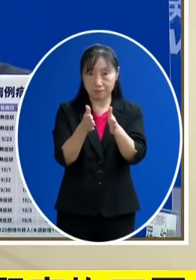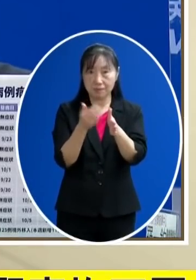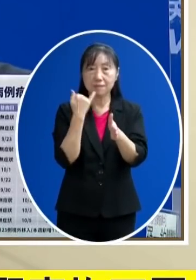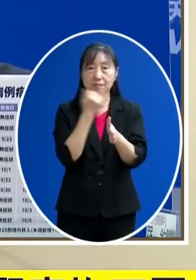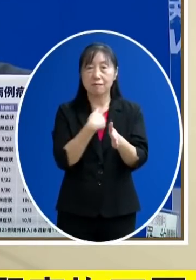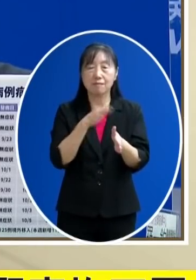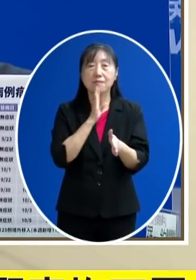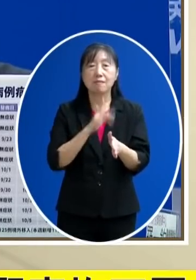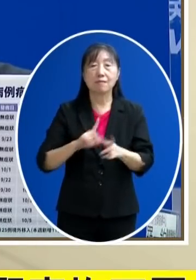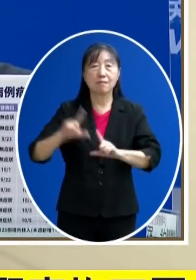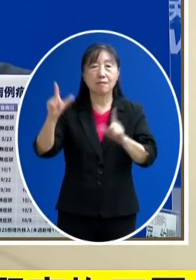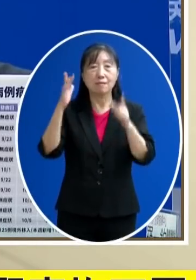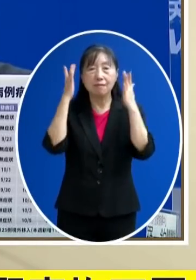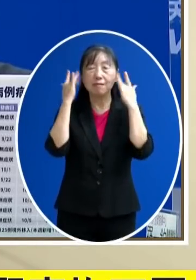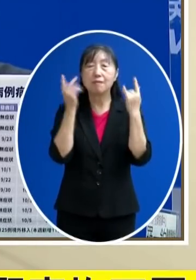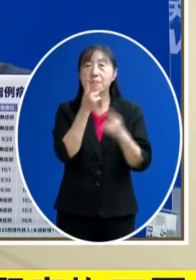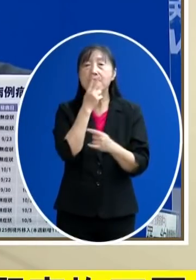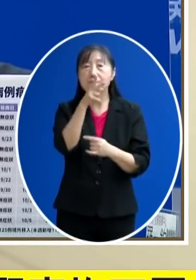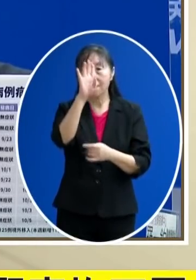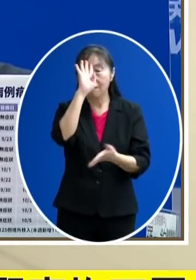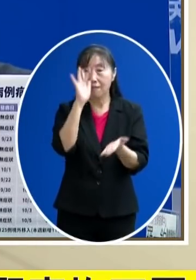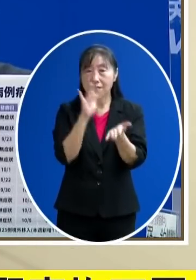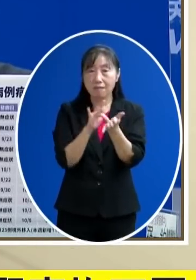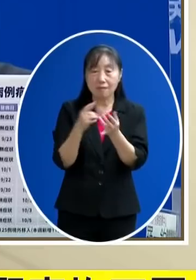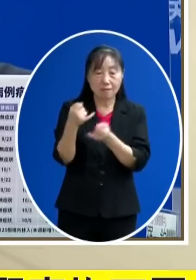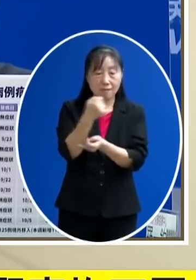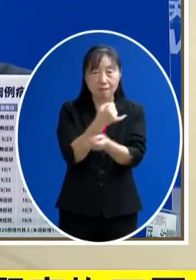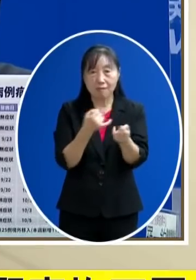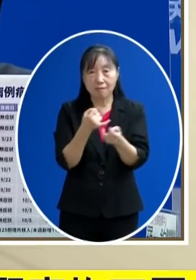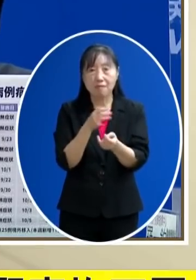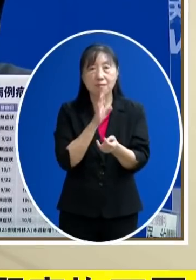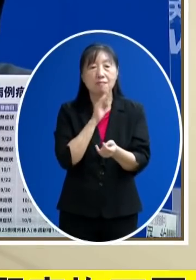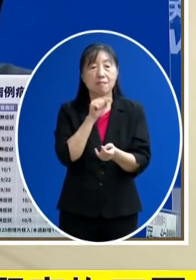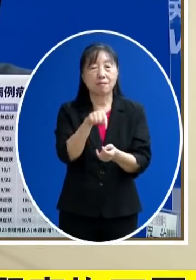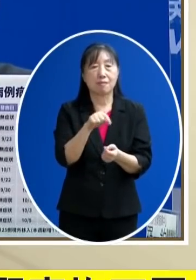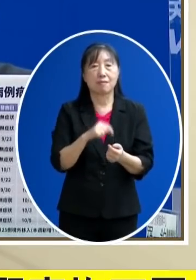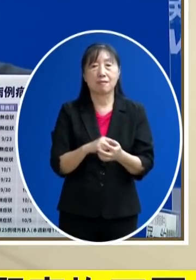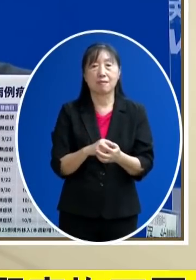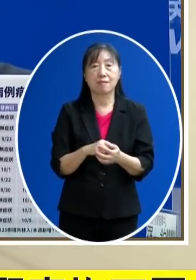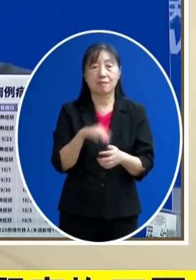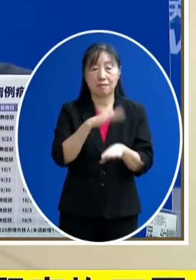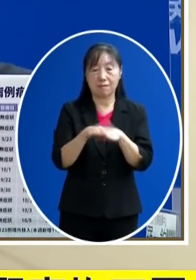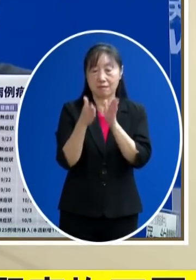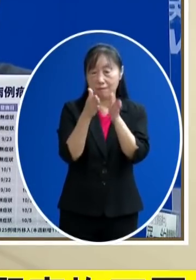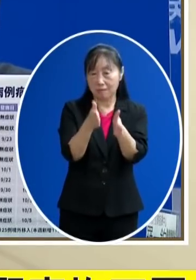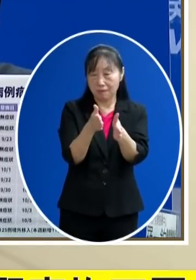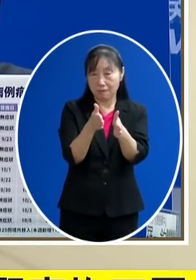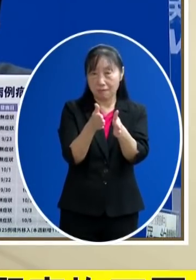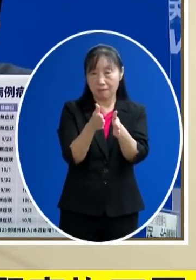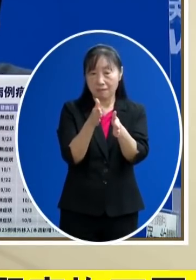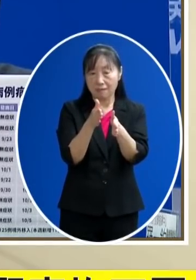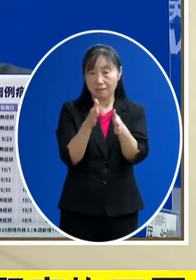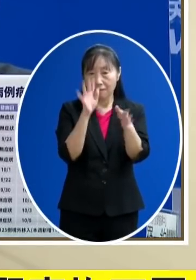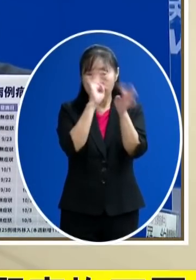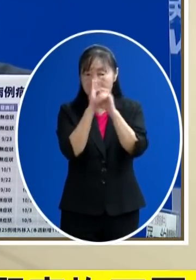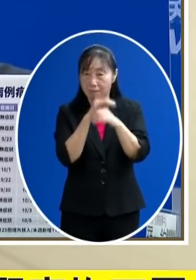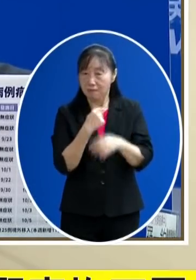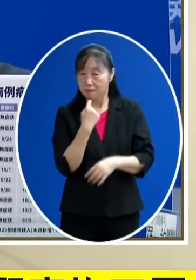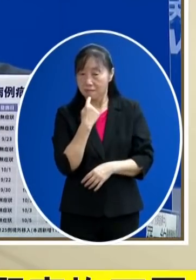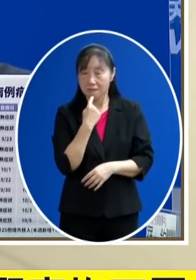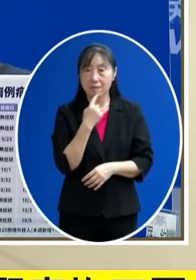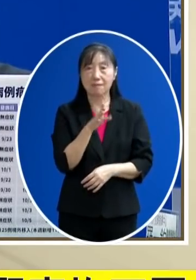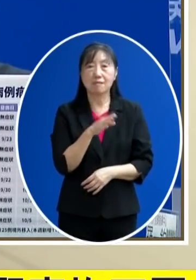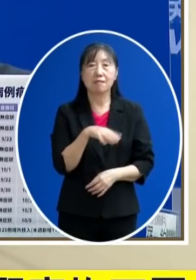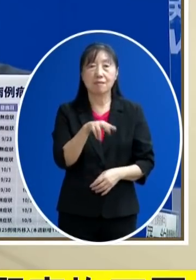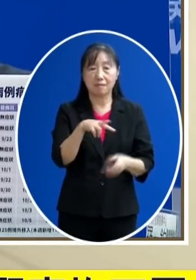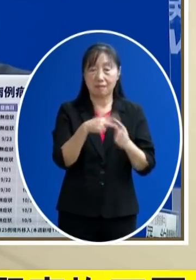是东南亚这边来的病毒株来做进一步的一个调查。那当然大家比较可能会去猜测说会不